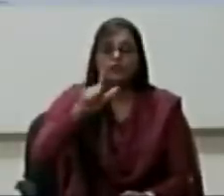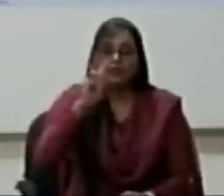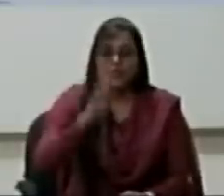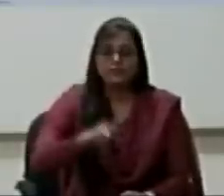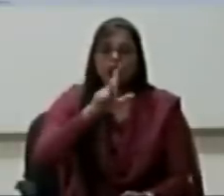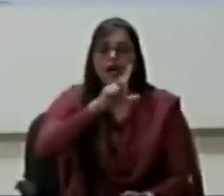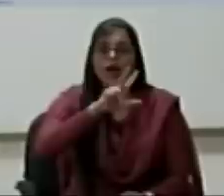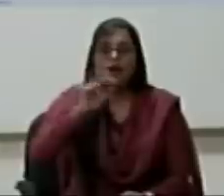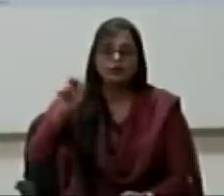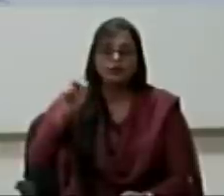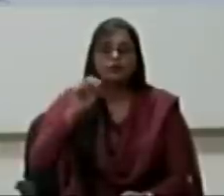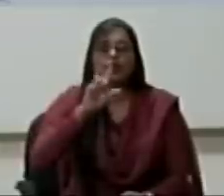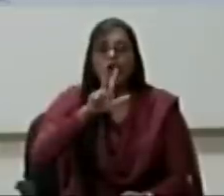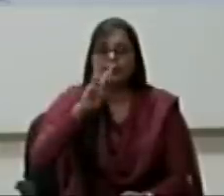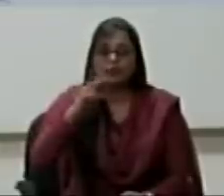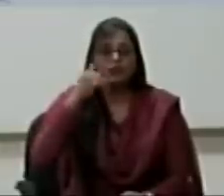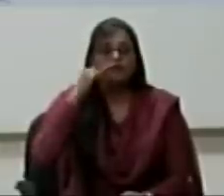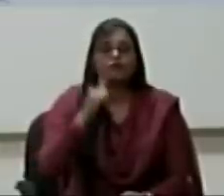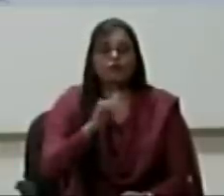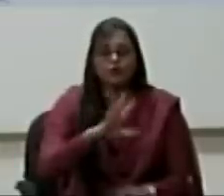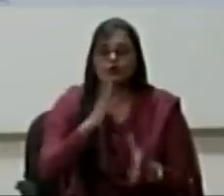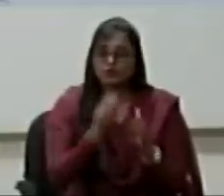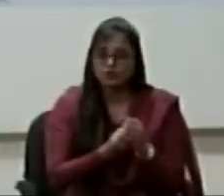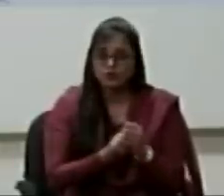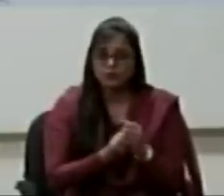97,883 কল এসেছে। এই সমস্ত